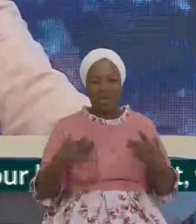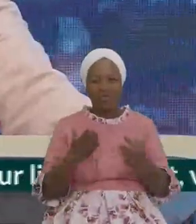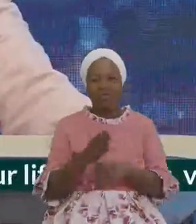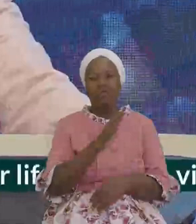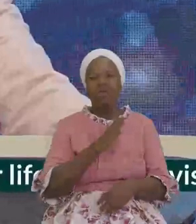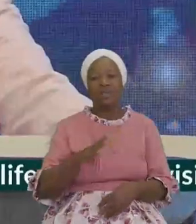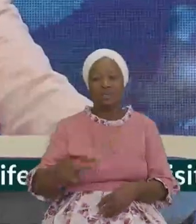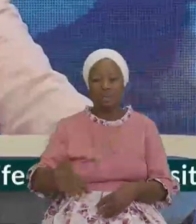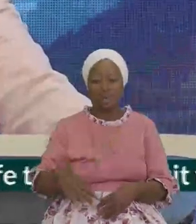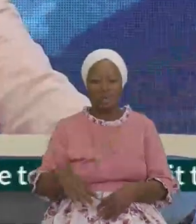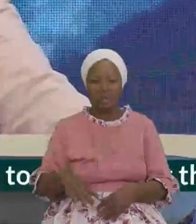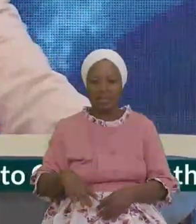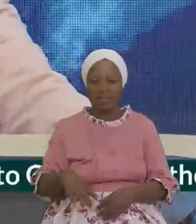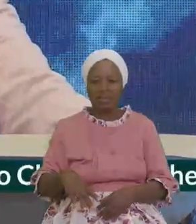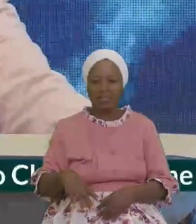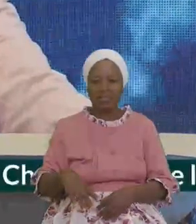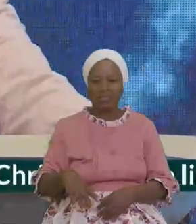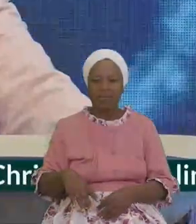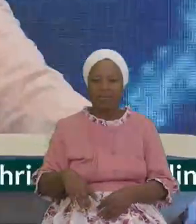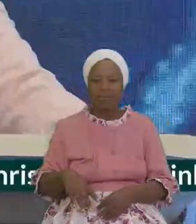la vie abondante à travers Christ.